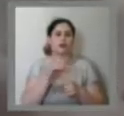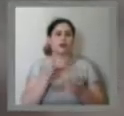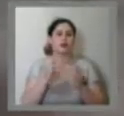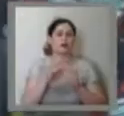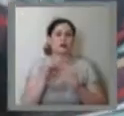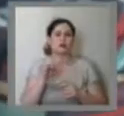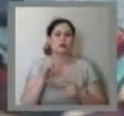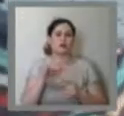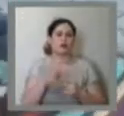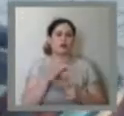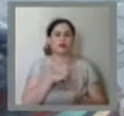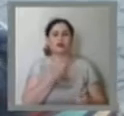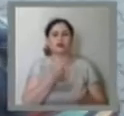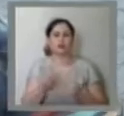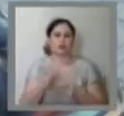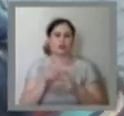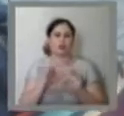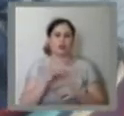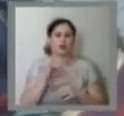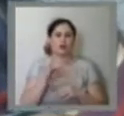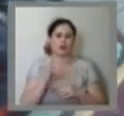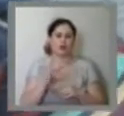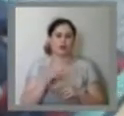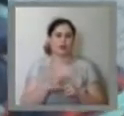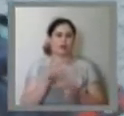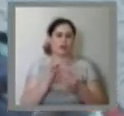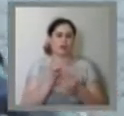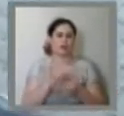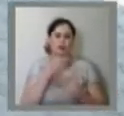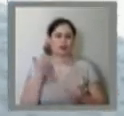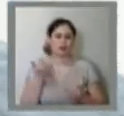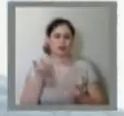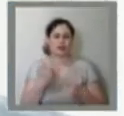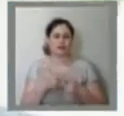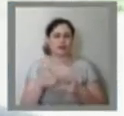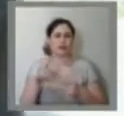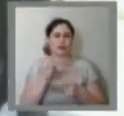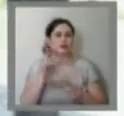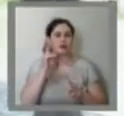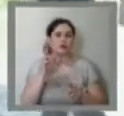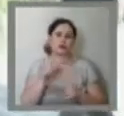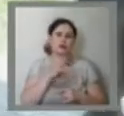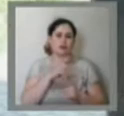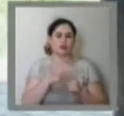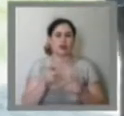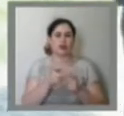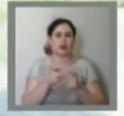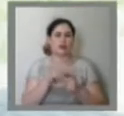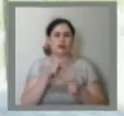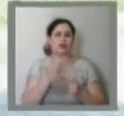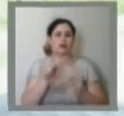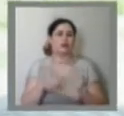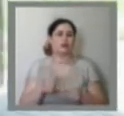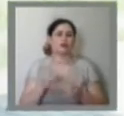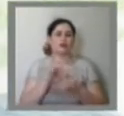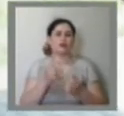доводиться затриматися, розказав нам Роман. Не підключається. Не підключається. Не знаю, можливо, карта без можливості підключення до